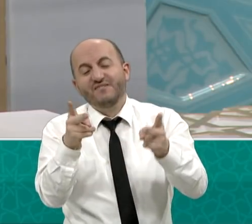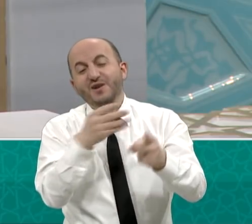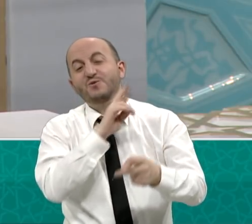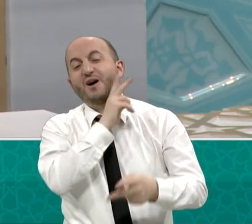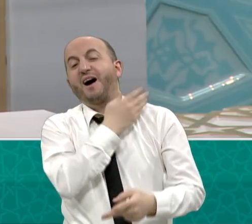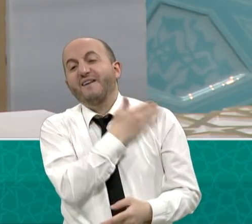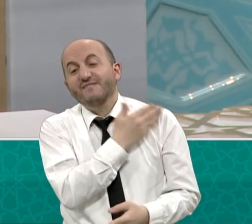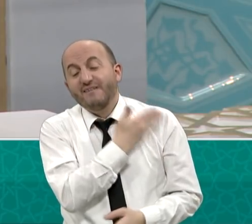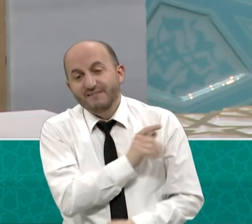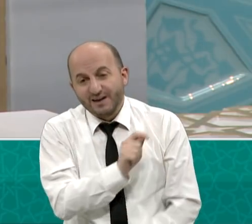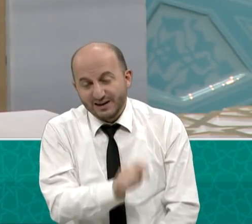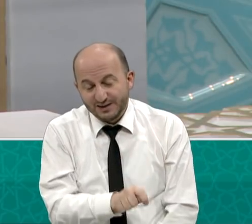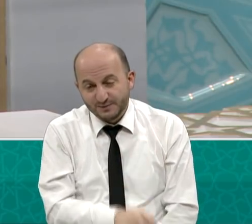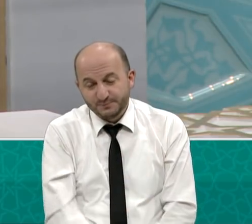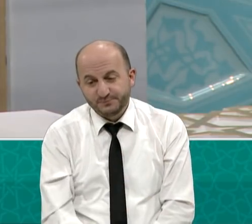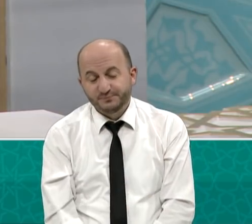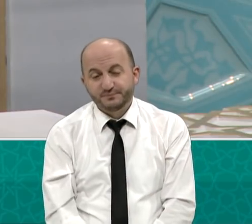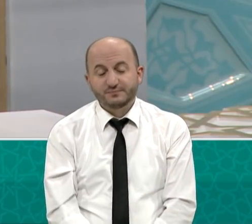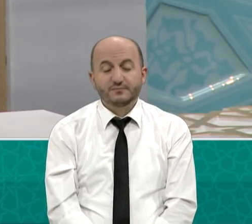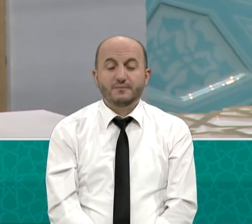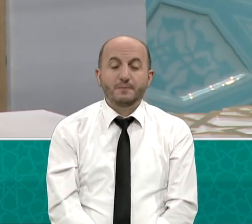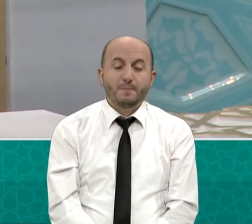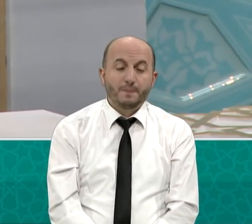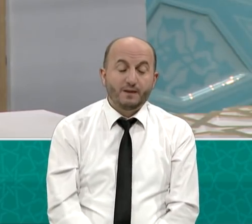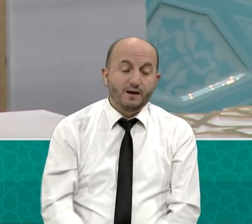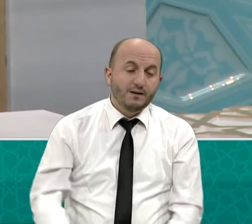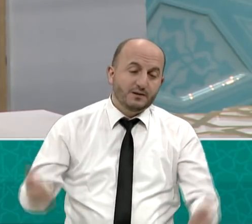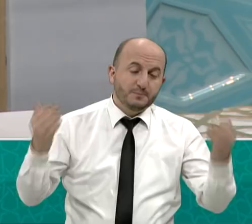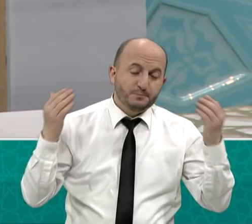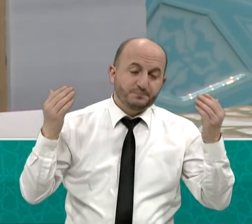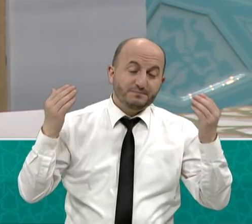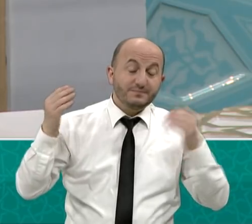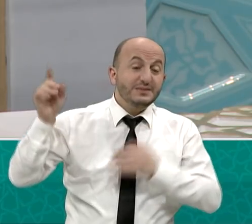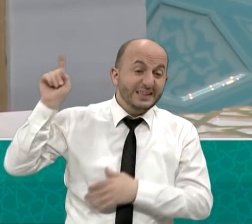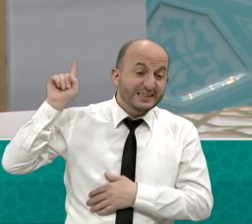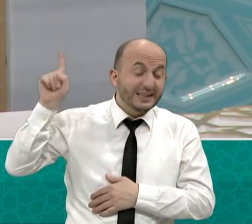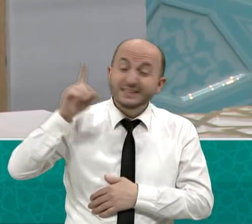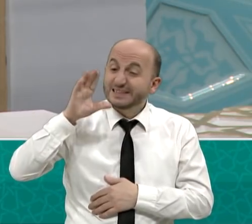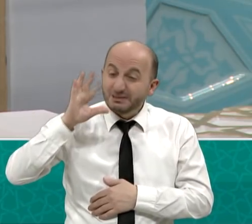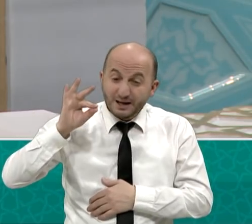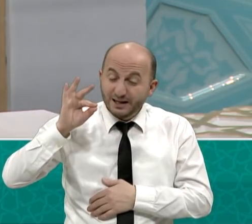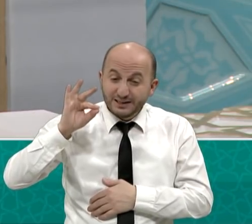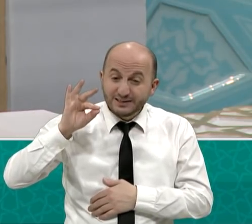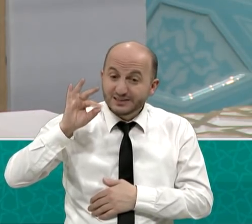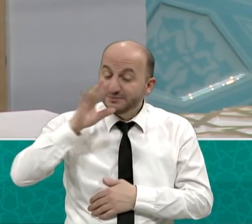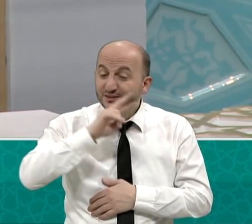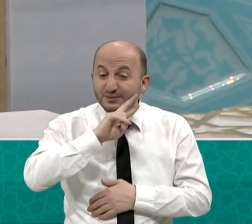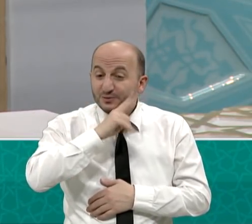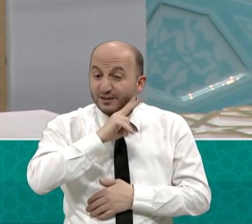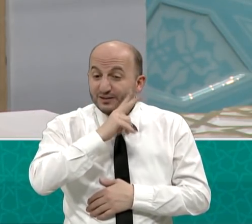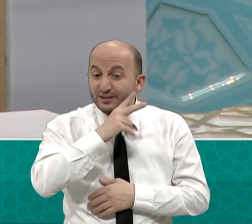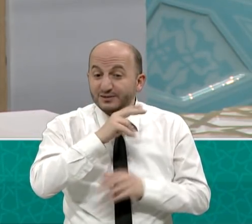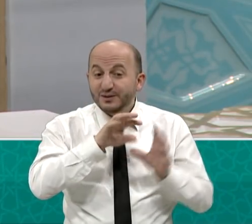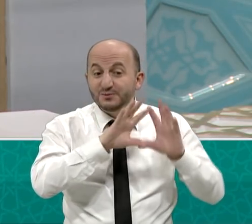affeyle diye, وَقِهِمُ السَّيِّئَاتِ Ya Rab, sen kime, kimi günahlardan